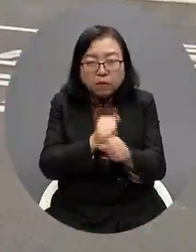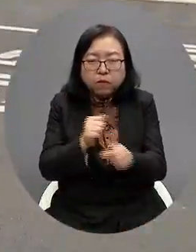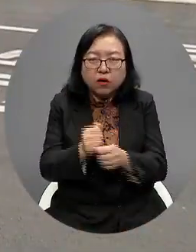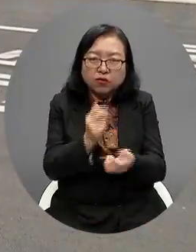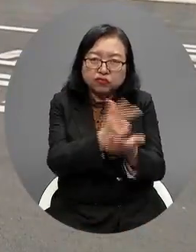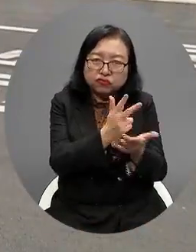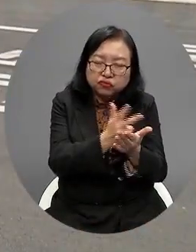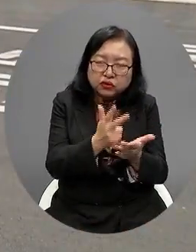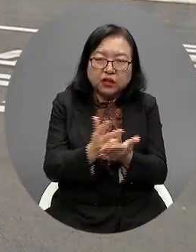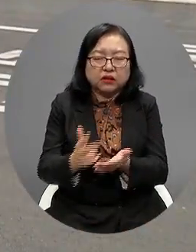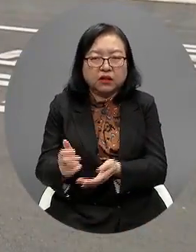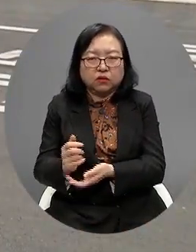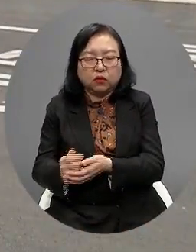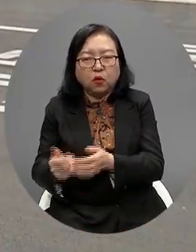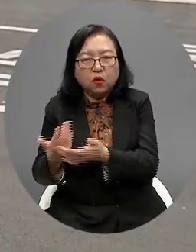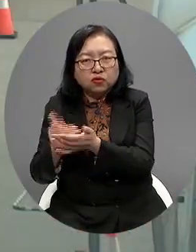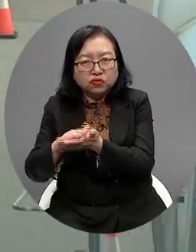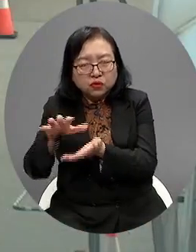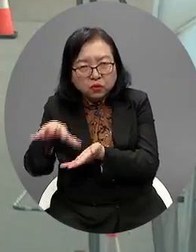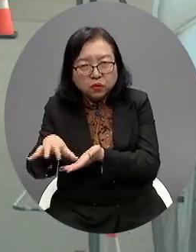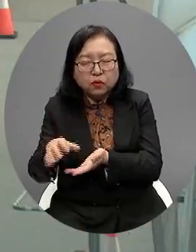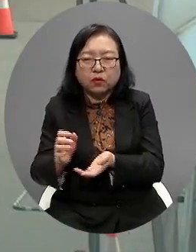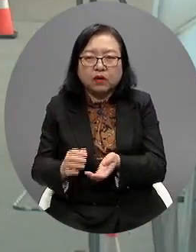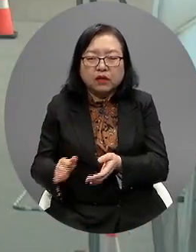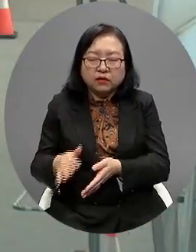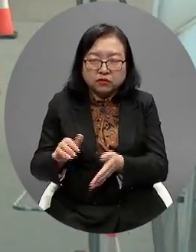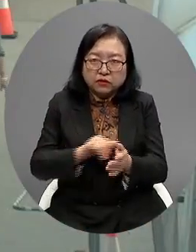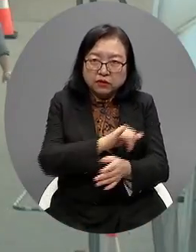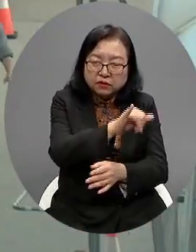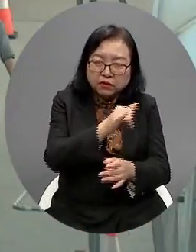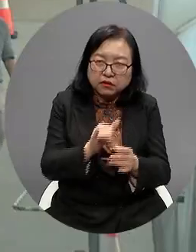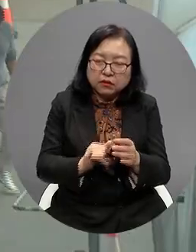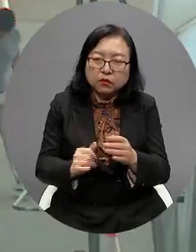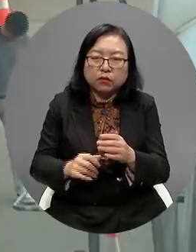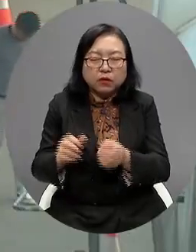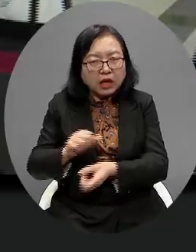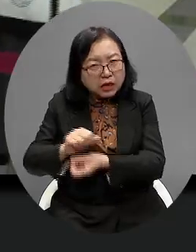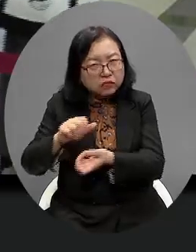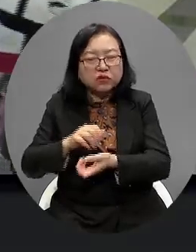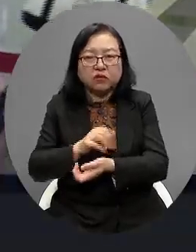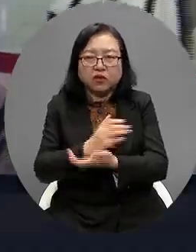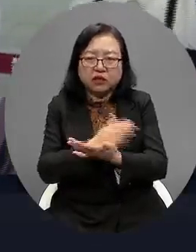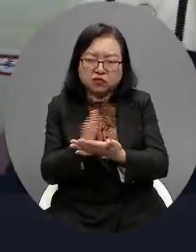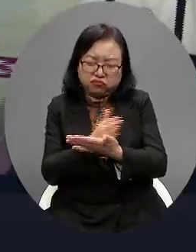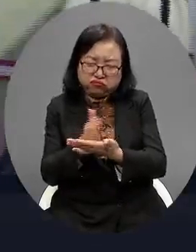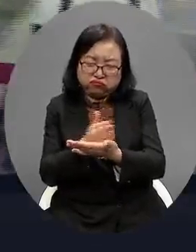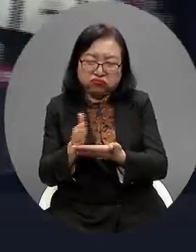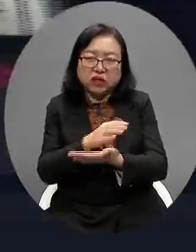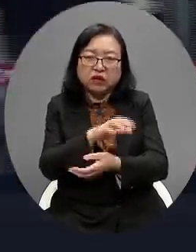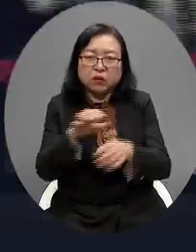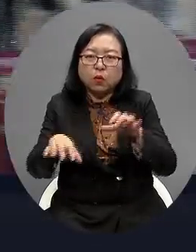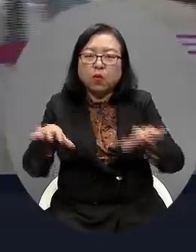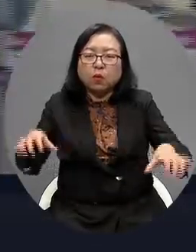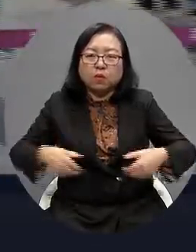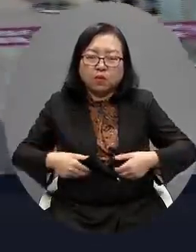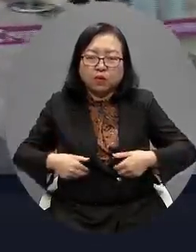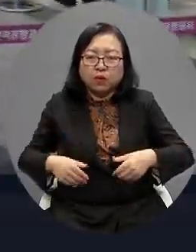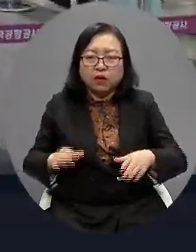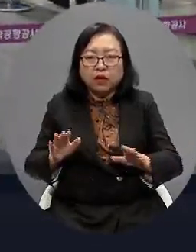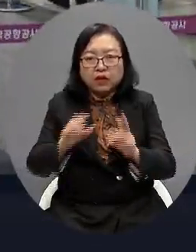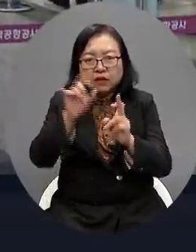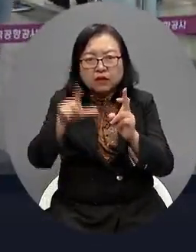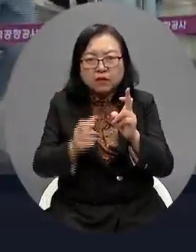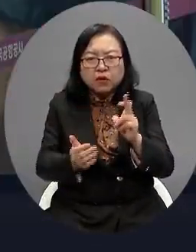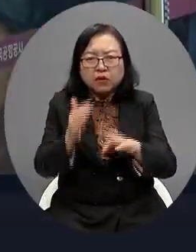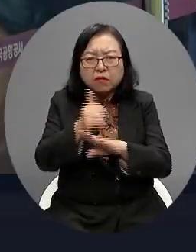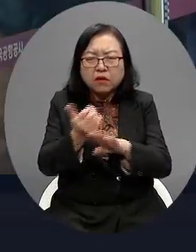확충, 국내선과 국제선, 화물 터미널의 분리를 꼽았습니다. 올 말까지 한 480만 정도로 예측을